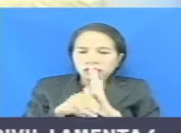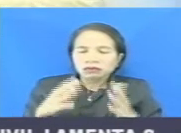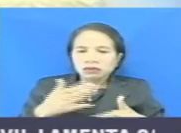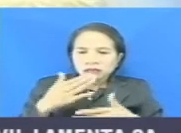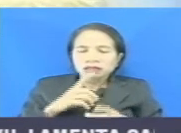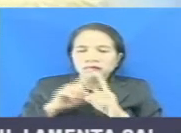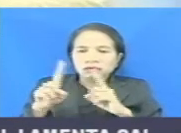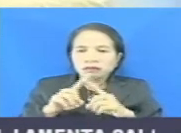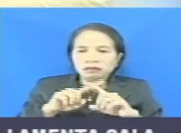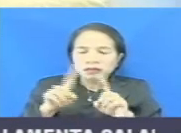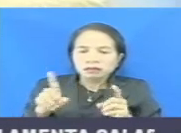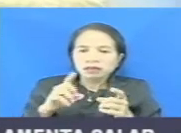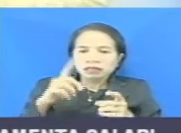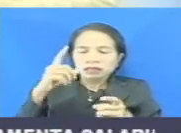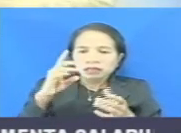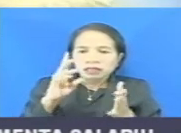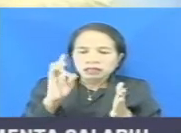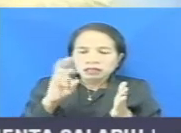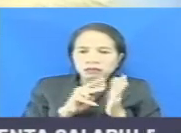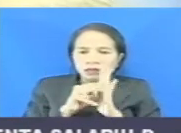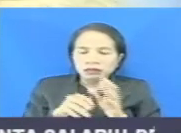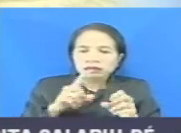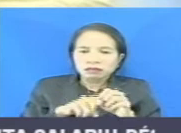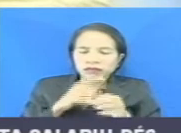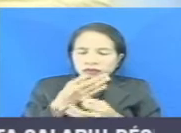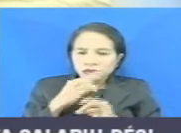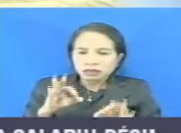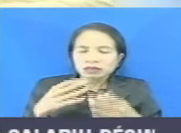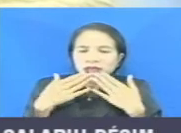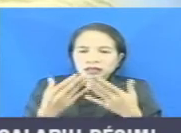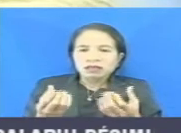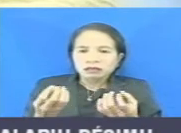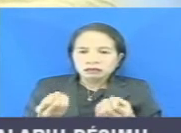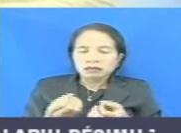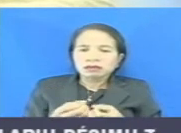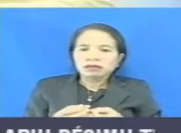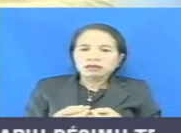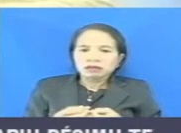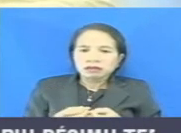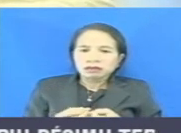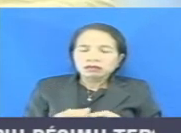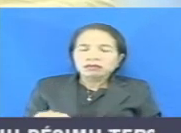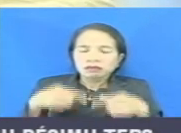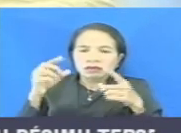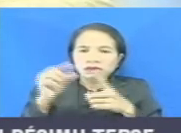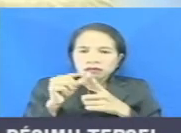mebe 7 minutos de mebe tempo to ona, agradece bete botinia tempo, hodi, foi te botinia hanoi nomos lefon